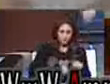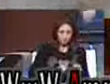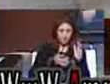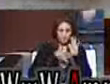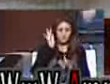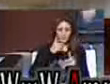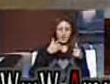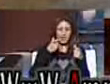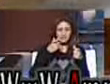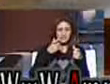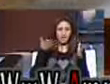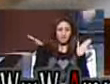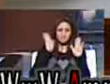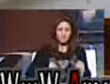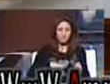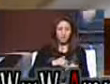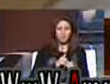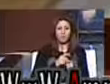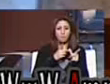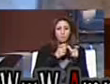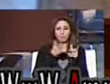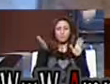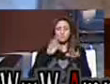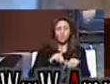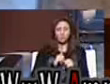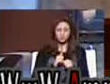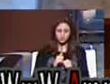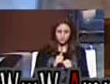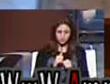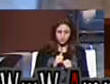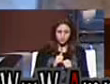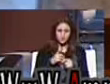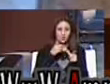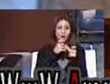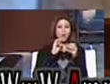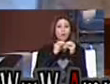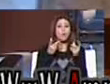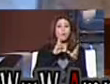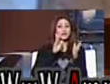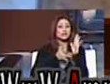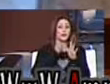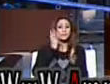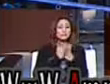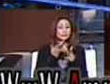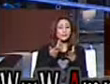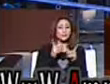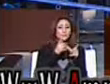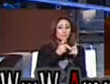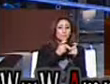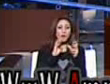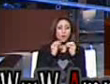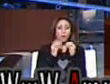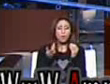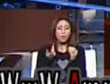الاسلحه. طيب اسالك يا استاذ سيد، يعني هذه الاسلحه كانت هتستخدم في ايه؟ هيعملوا بيها ايه؟ انا